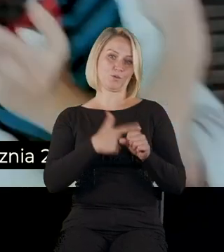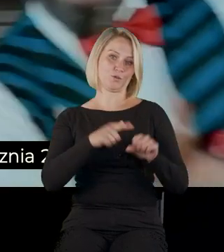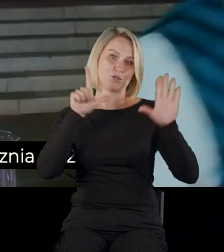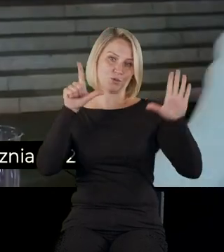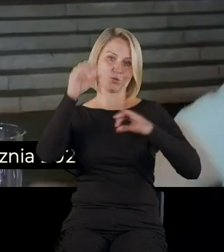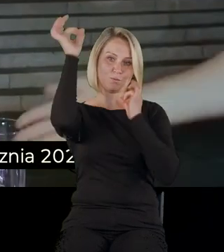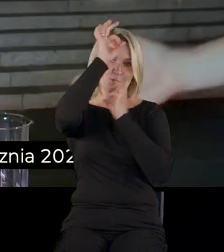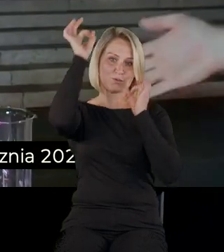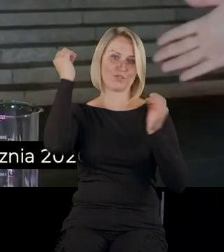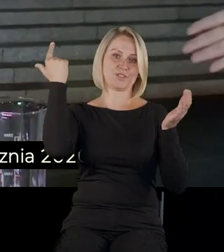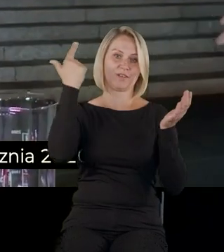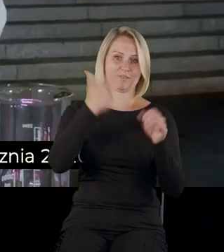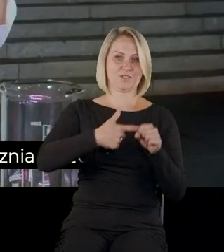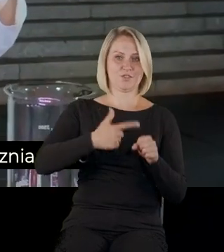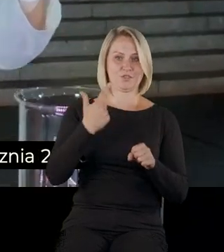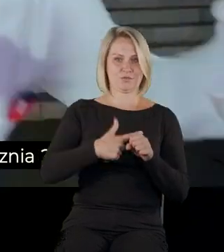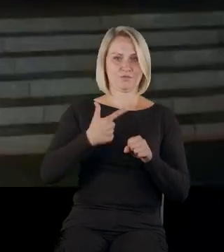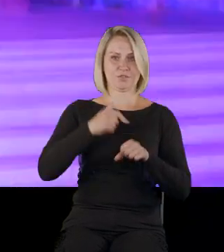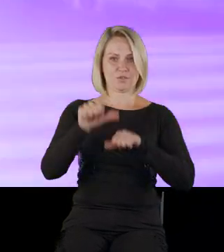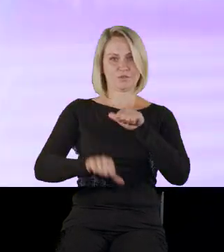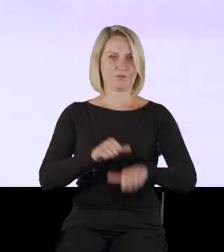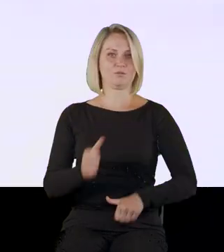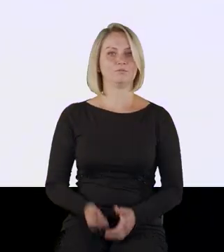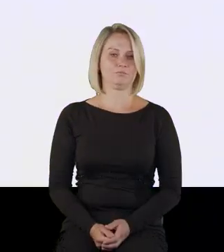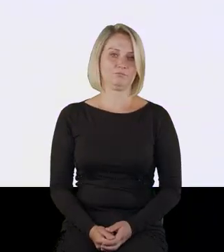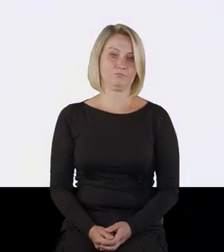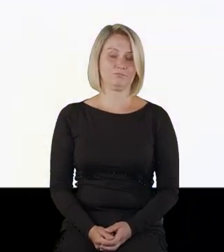stycznia 2020 roku.